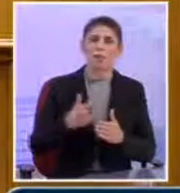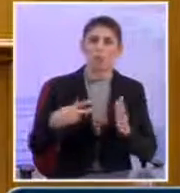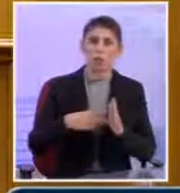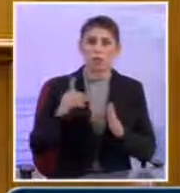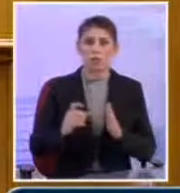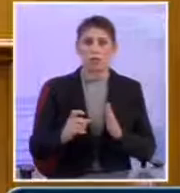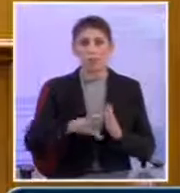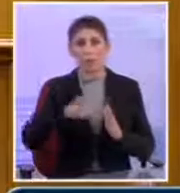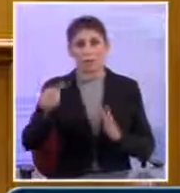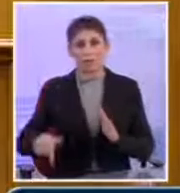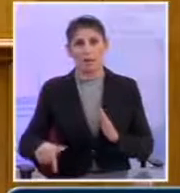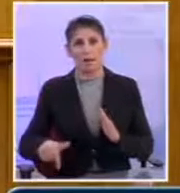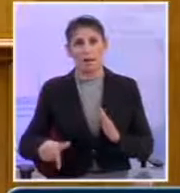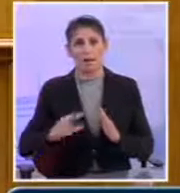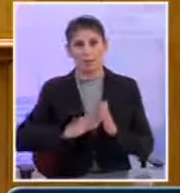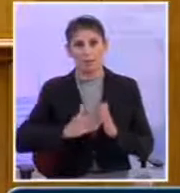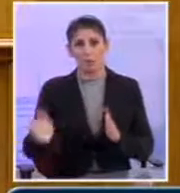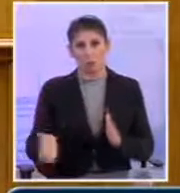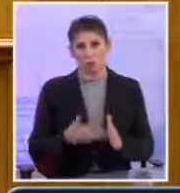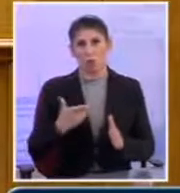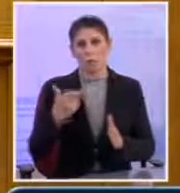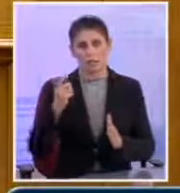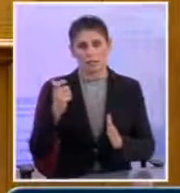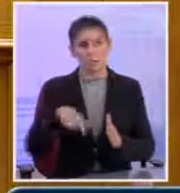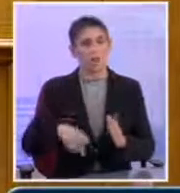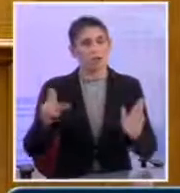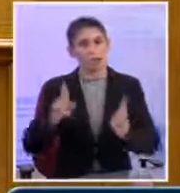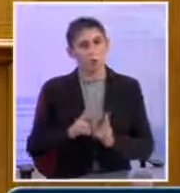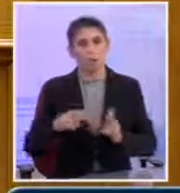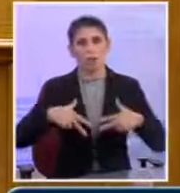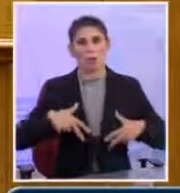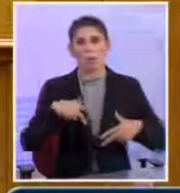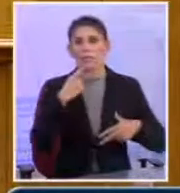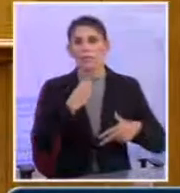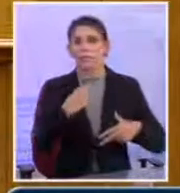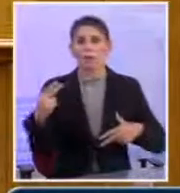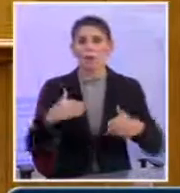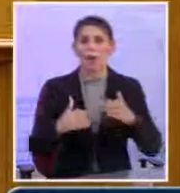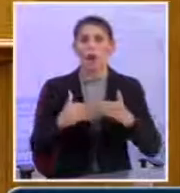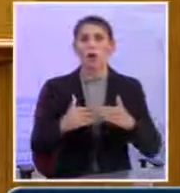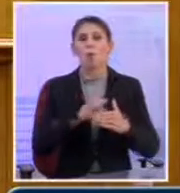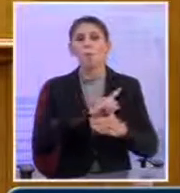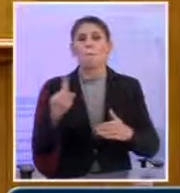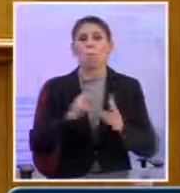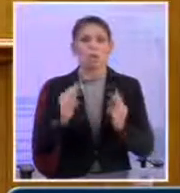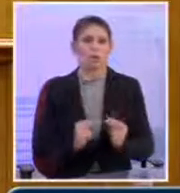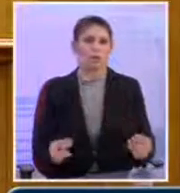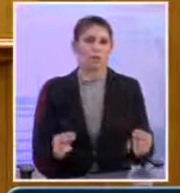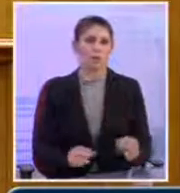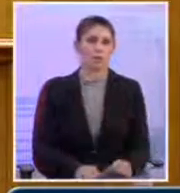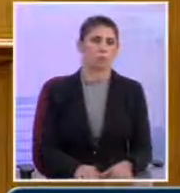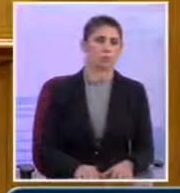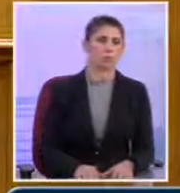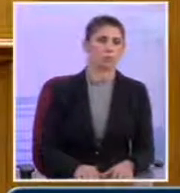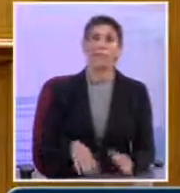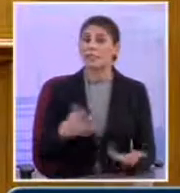σήμερα. Άρα λοιπόν αυτό το λιγότερο κράτος σημαίνει ένα όριο μη αποτελεσματικότητας. Ποια είναι